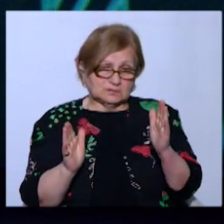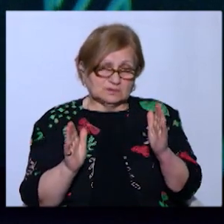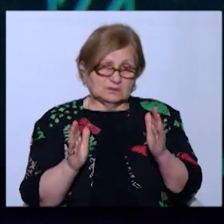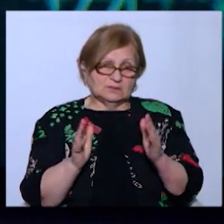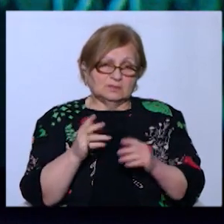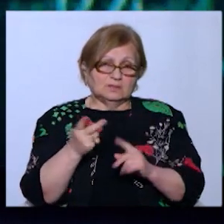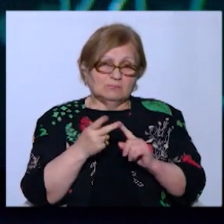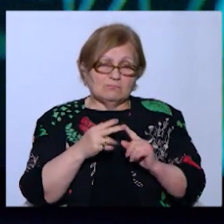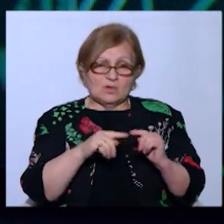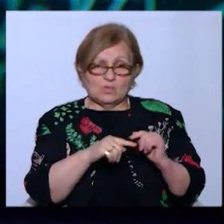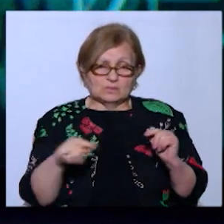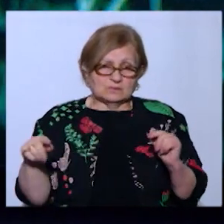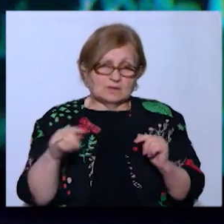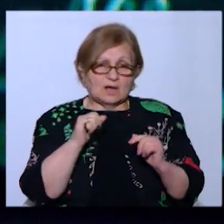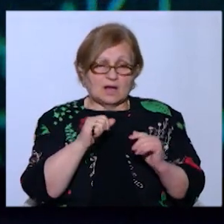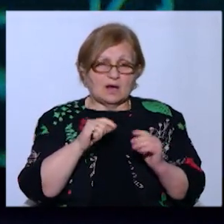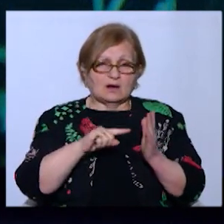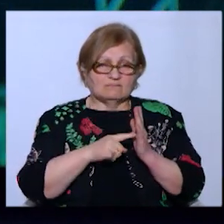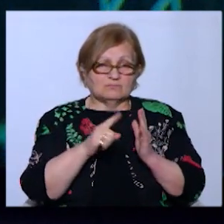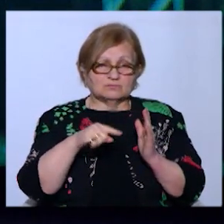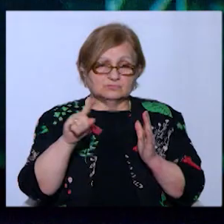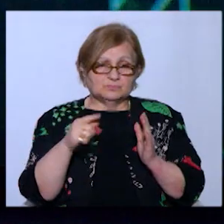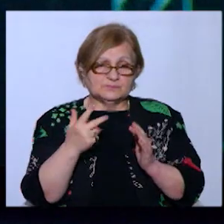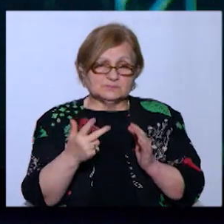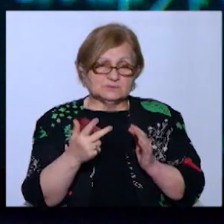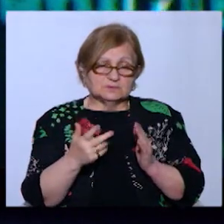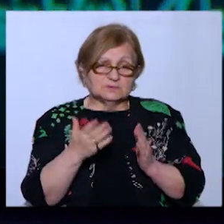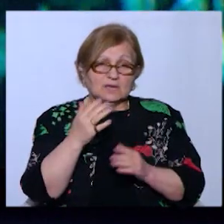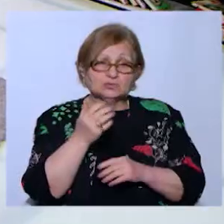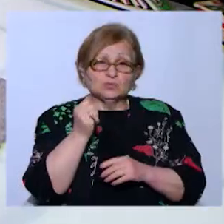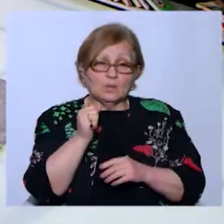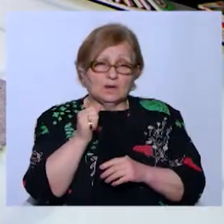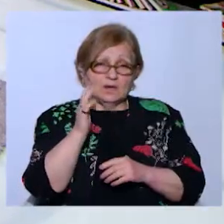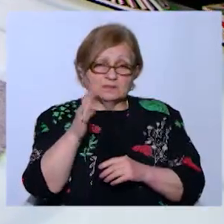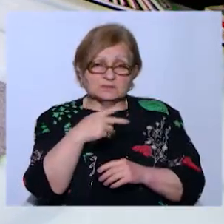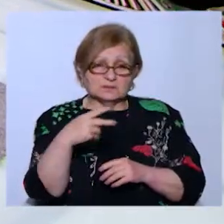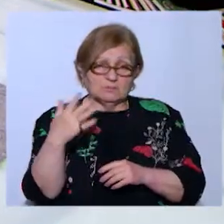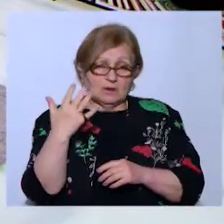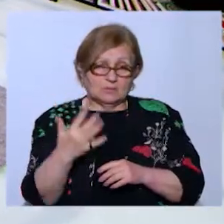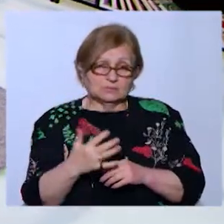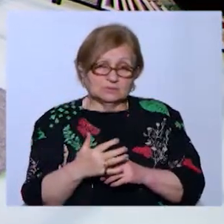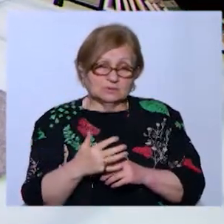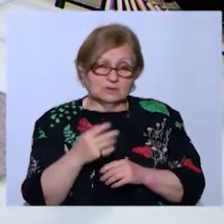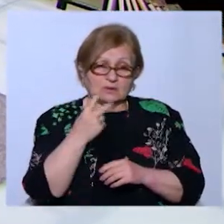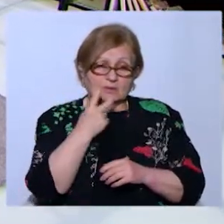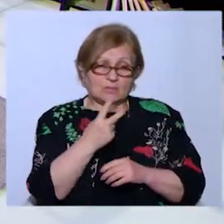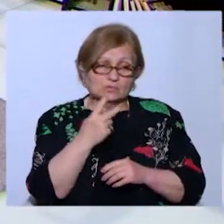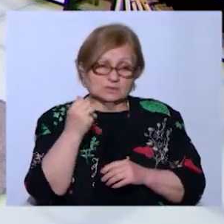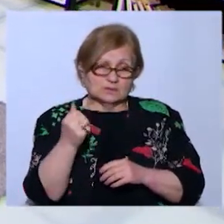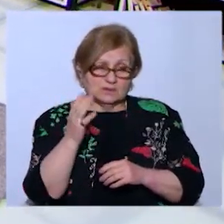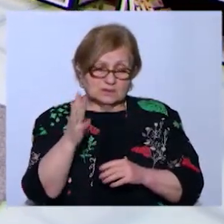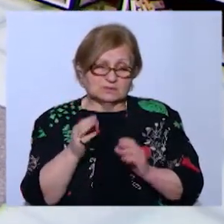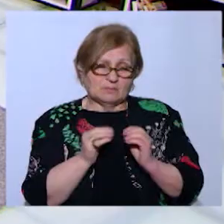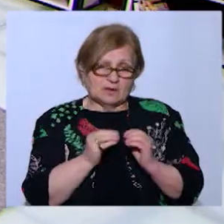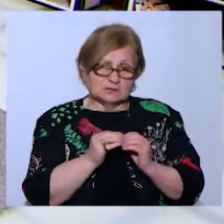ხოლო მეორე კათეტი არის A გავამრავლოთ ფესვი 3-ზე. ესე იგი თუ A იქნება 5, 2A იქნება